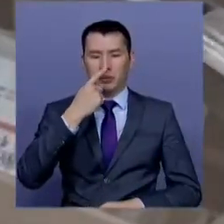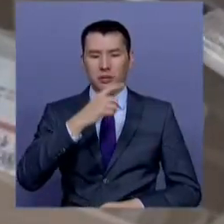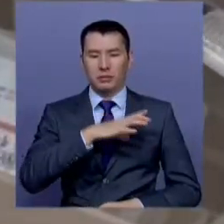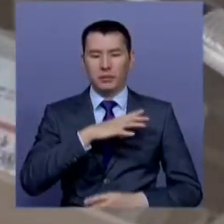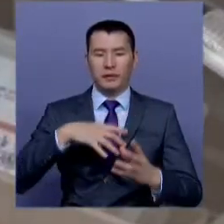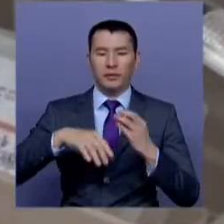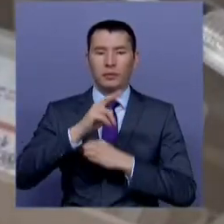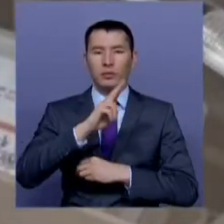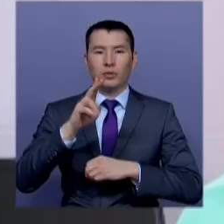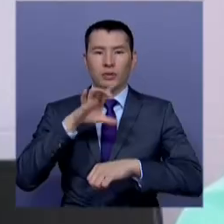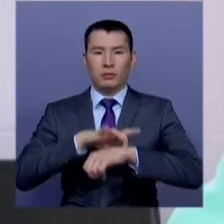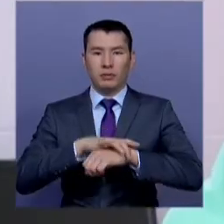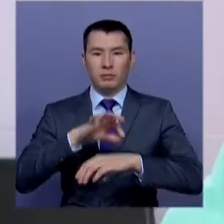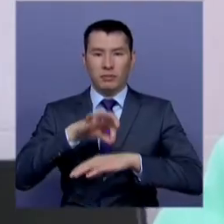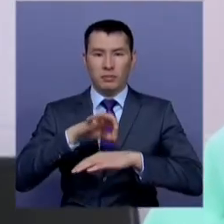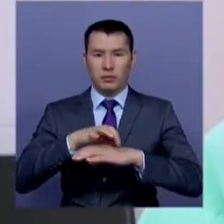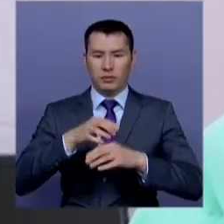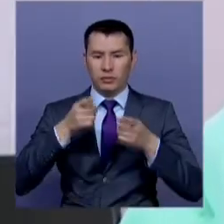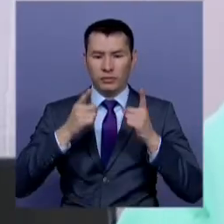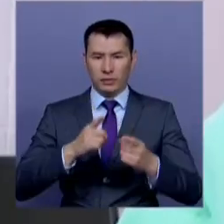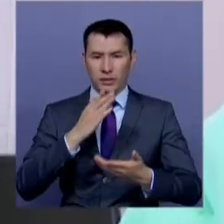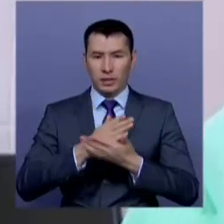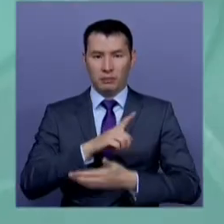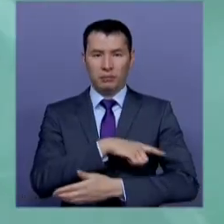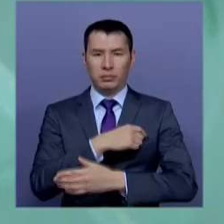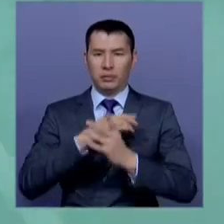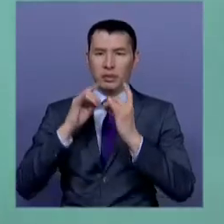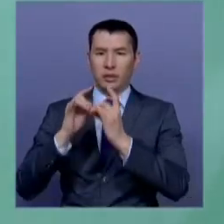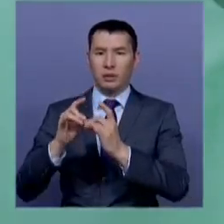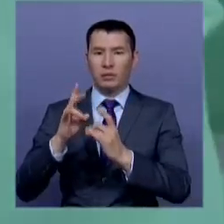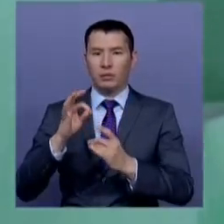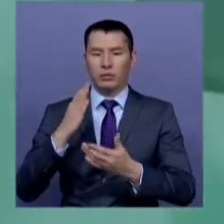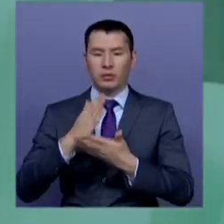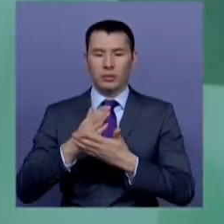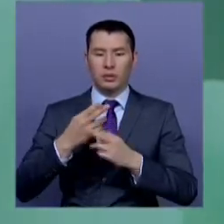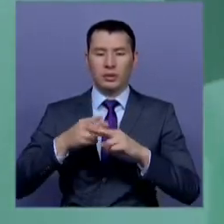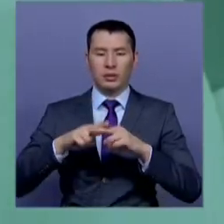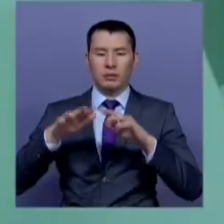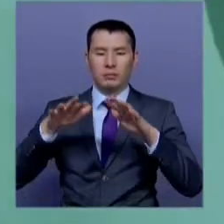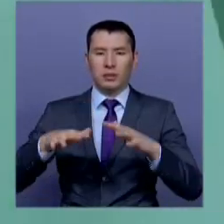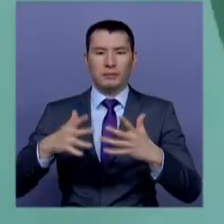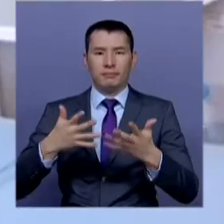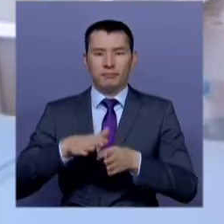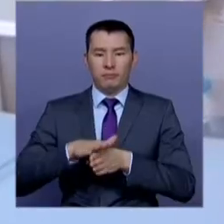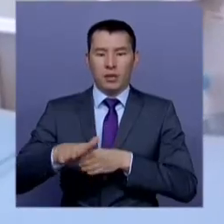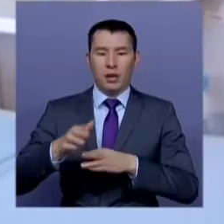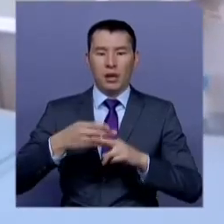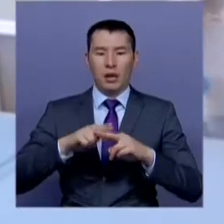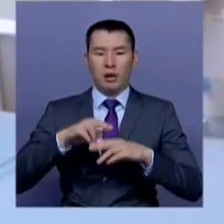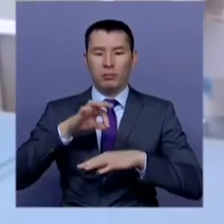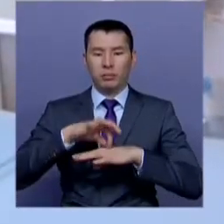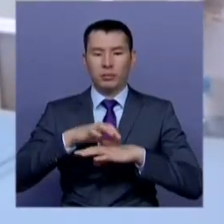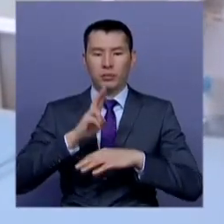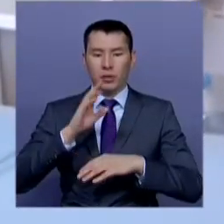у кого выявляли COVID-19, забирали в больницы. Но сейчас мест в клиниках недостаточно. Поэтому те, кто переносит болезнь спокойно,